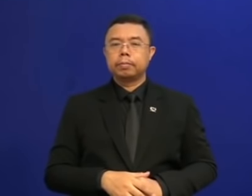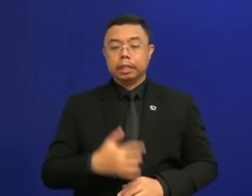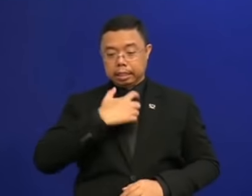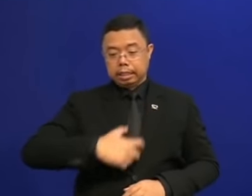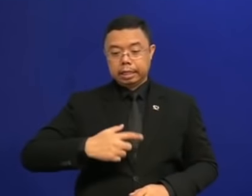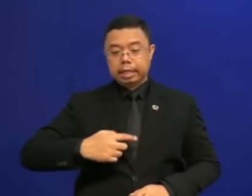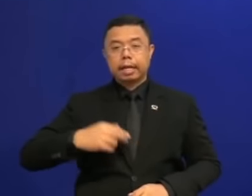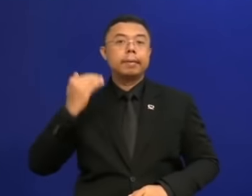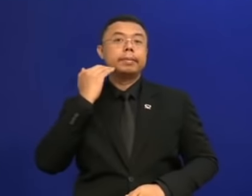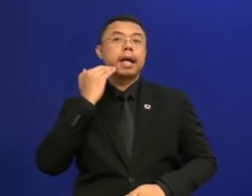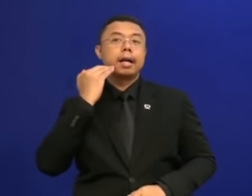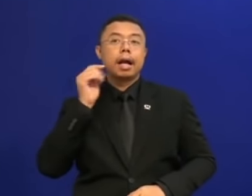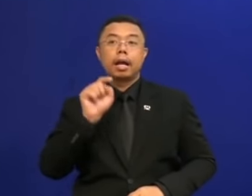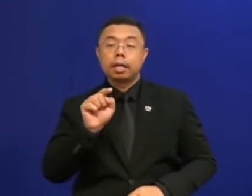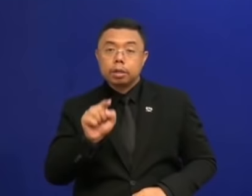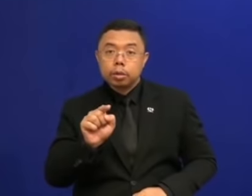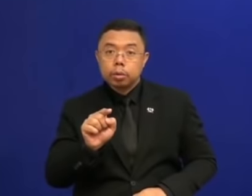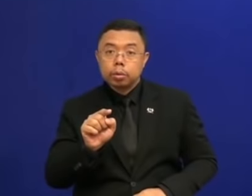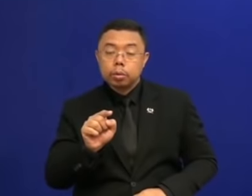Sikap berjaga-jaga itu